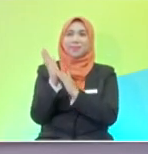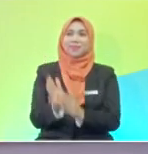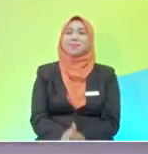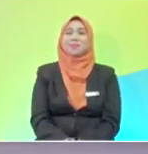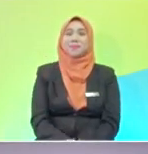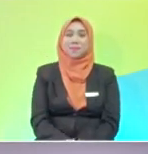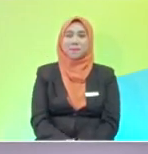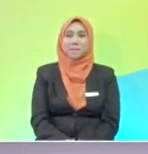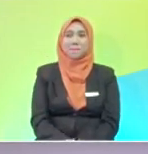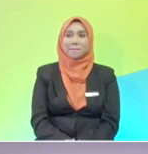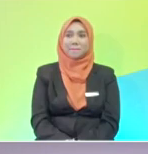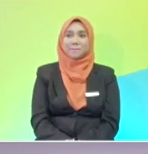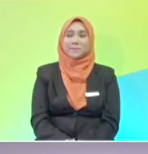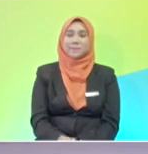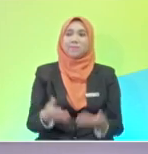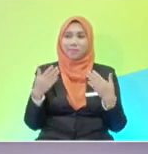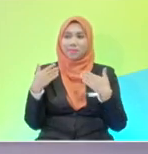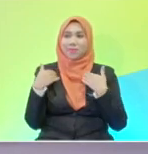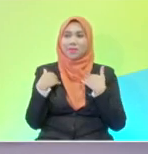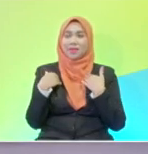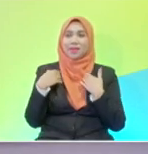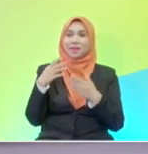fotosintesis ada tumbuhan